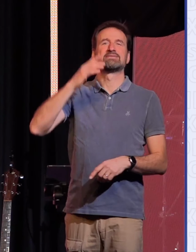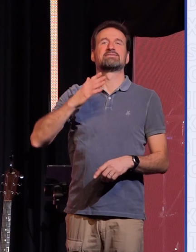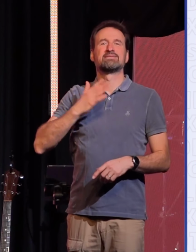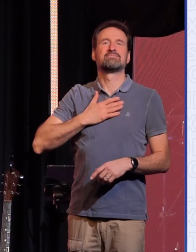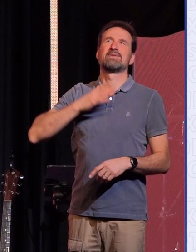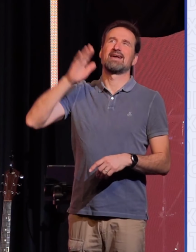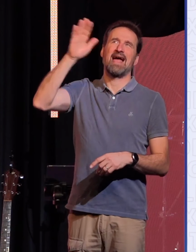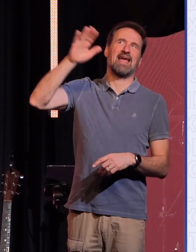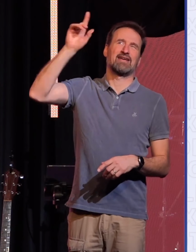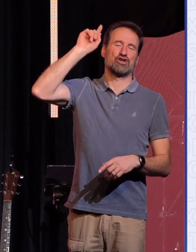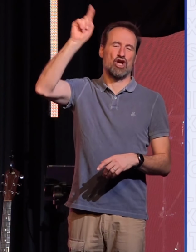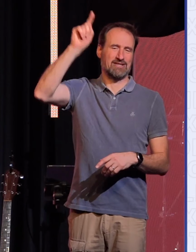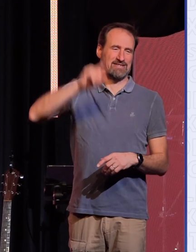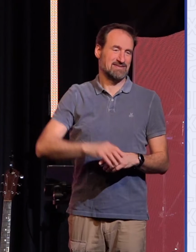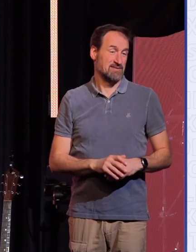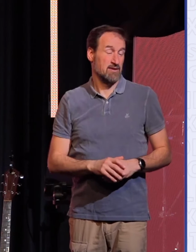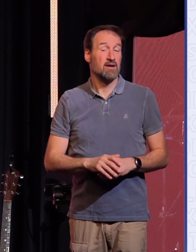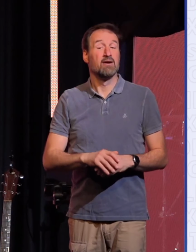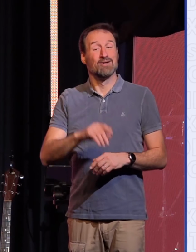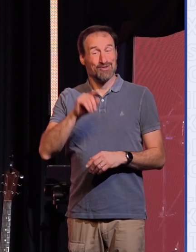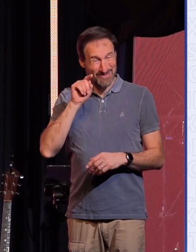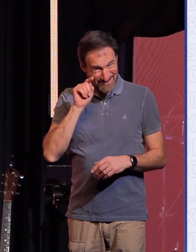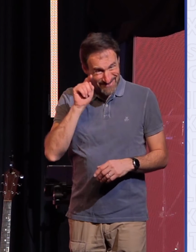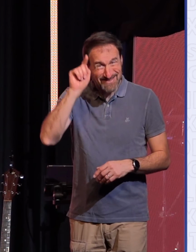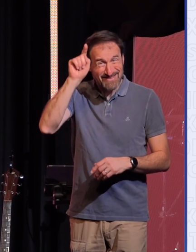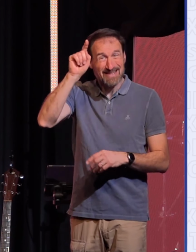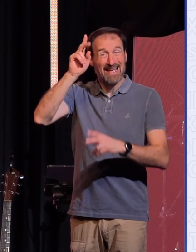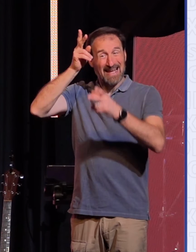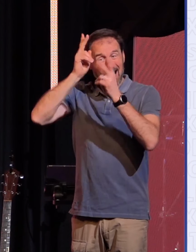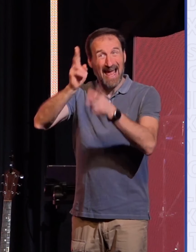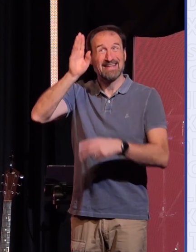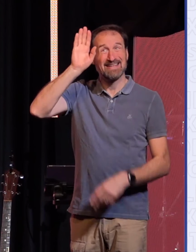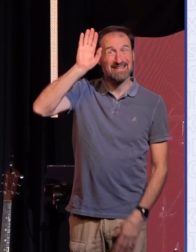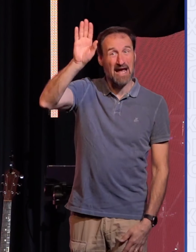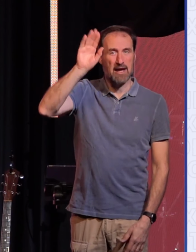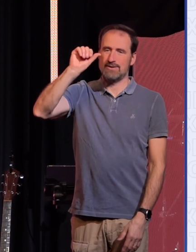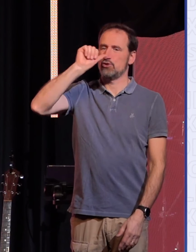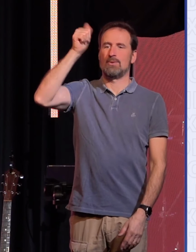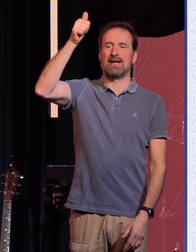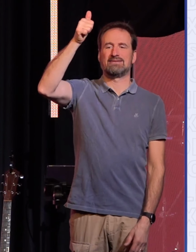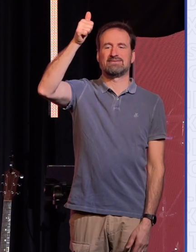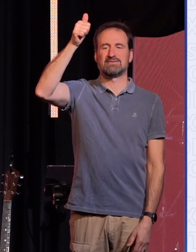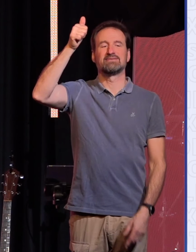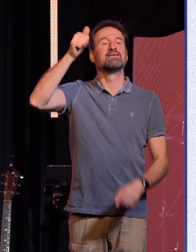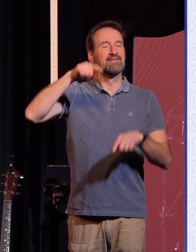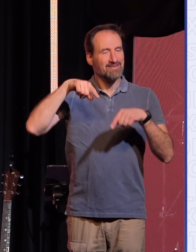und nach seiner Gerechtigkeit, so wird euch dies alles hinzugefügt werden.